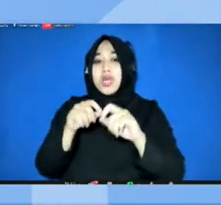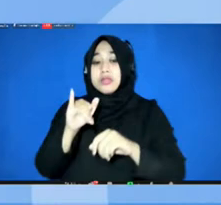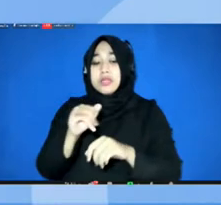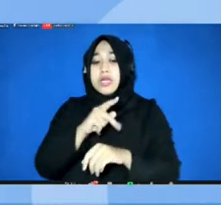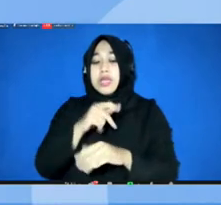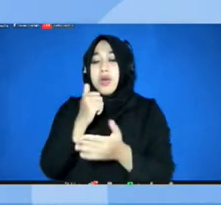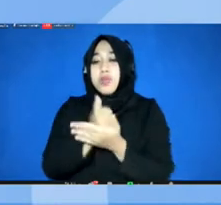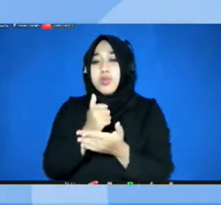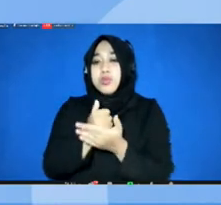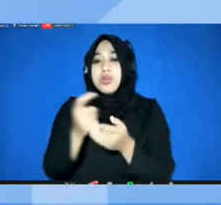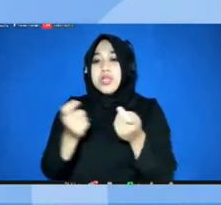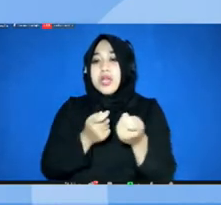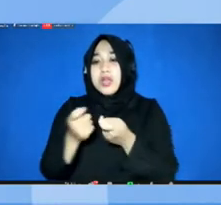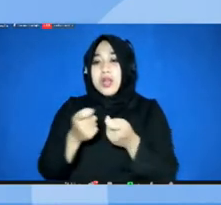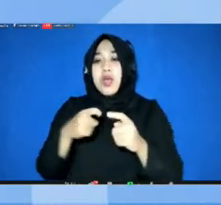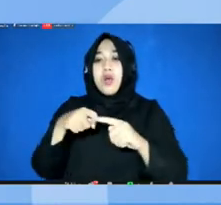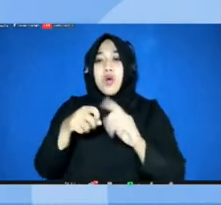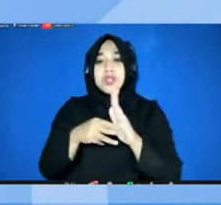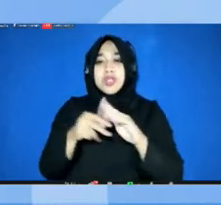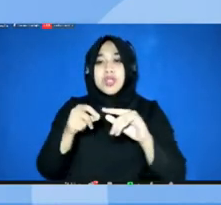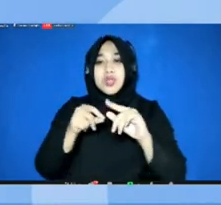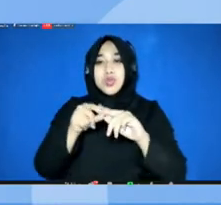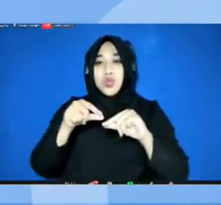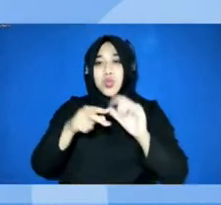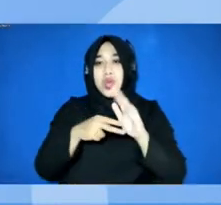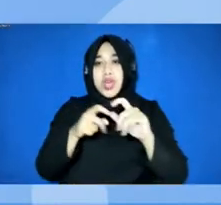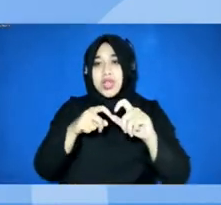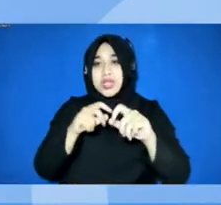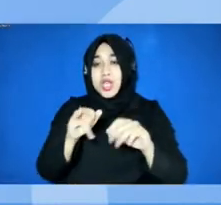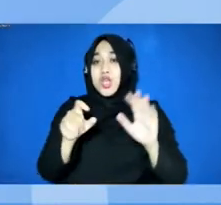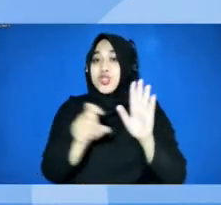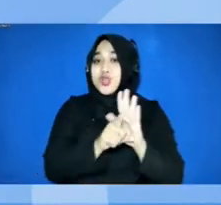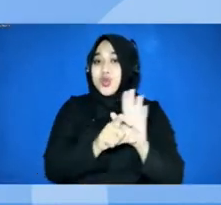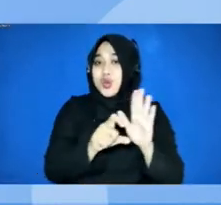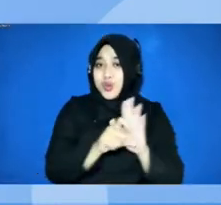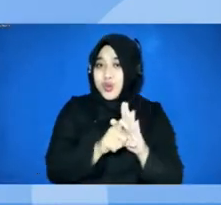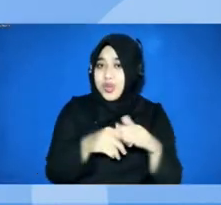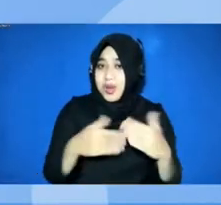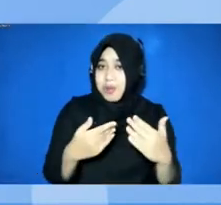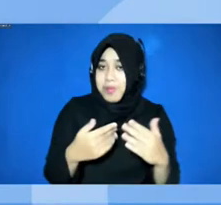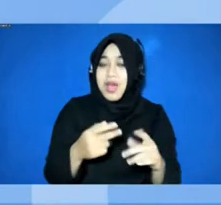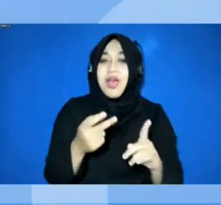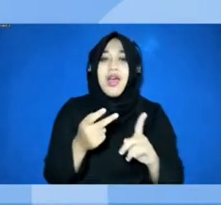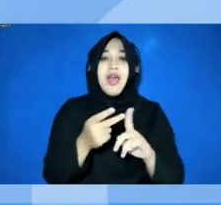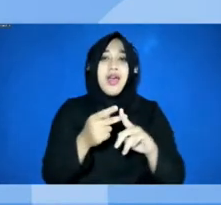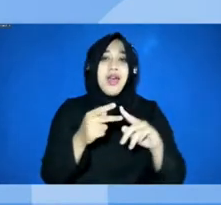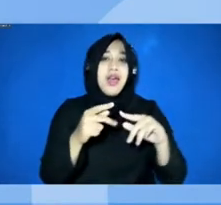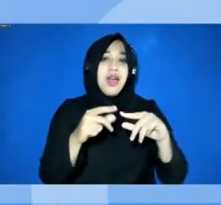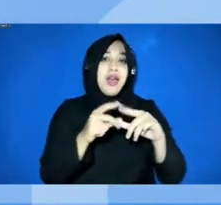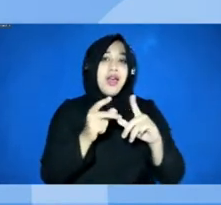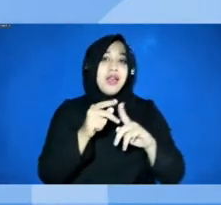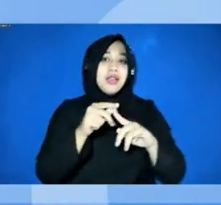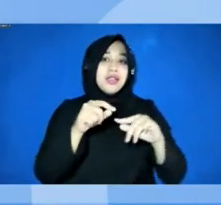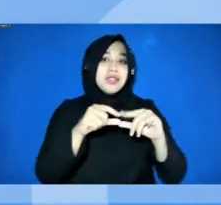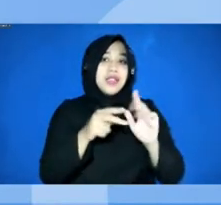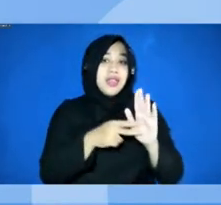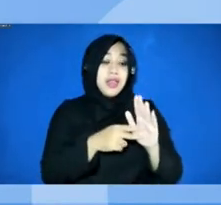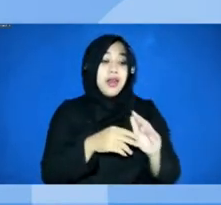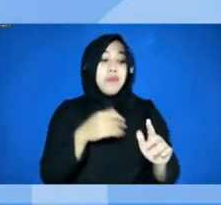sangat dikendalikan oleh konstituen. Jadi misalnya hajatan nih, ya ada warga mau hajatan,